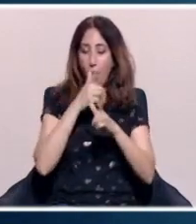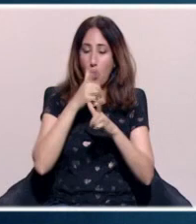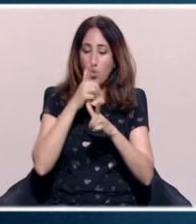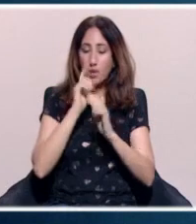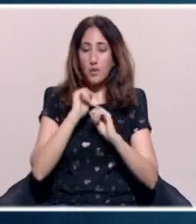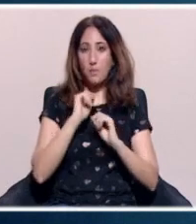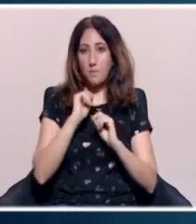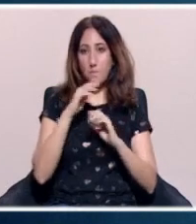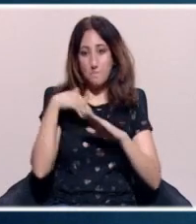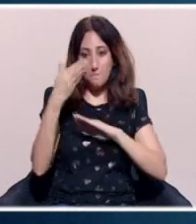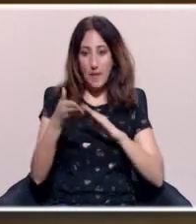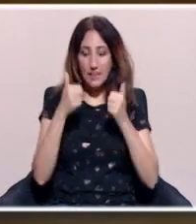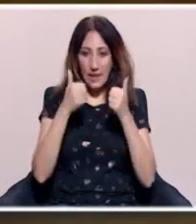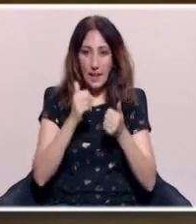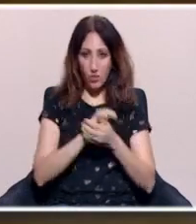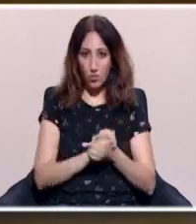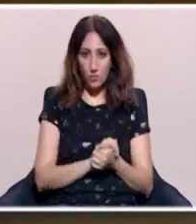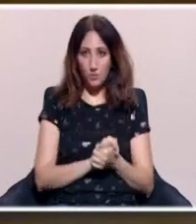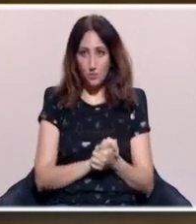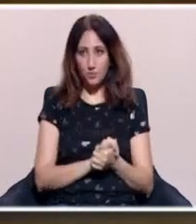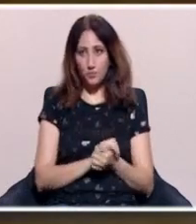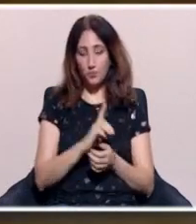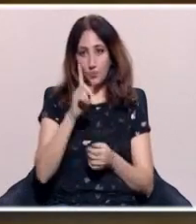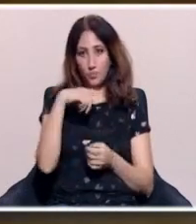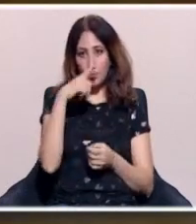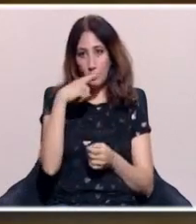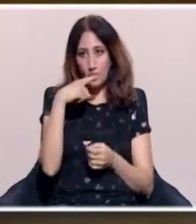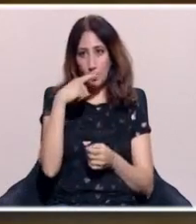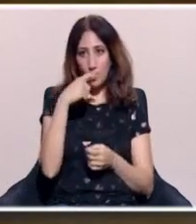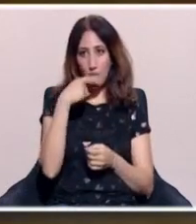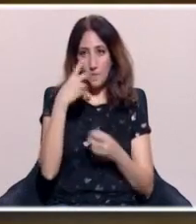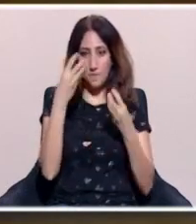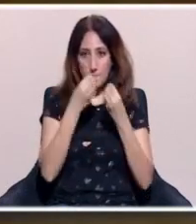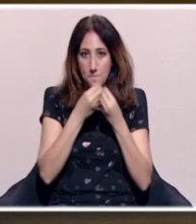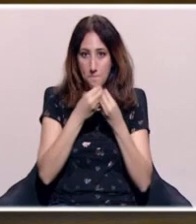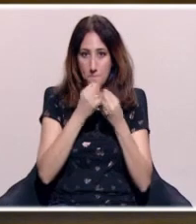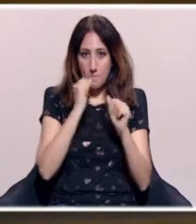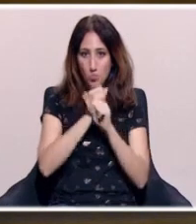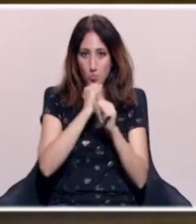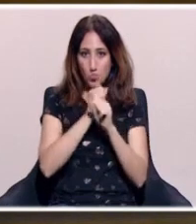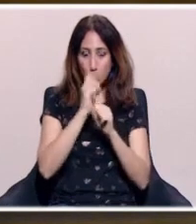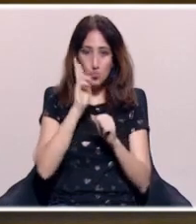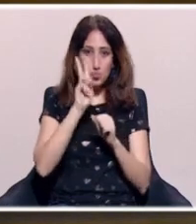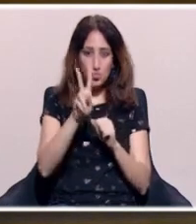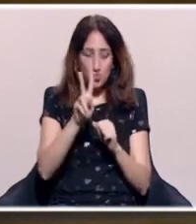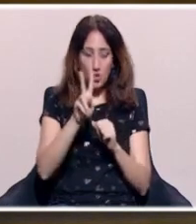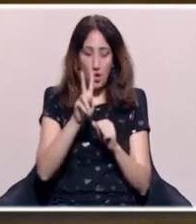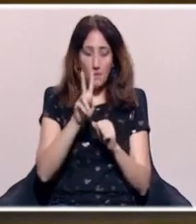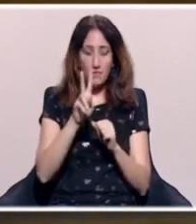بيبقى لطيف وجميل. كلمني عن مشاهدك مع الأستاذ محمد ممدوح. الحقيقة مشاهد كانت مثيرة ومعمولة